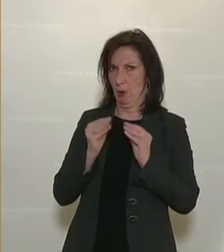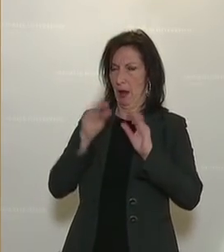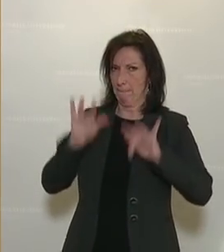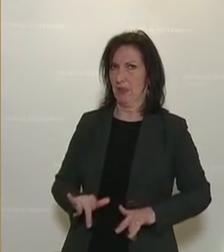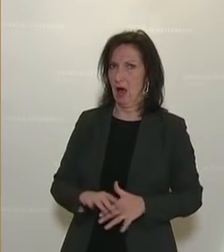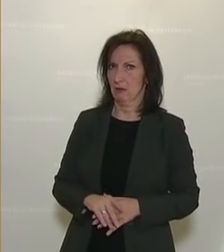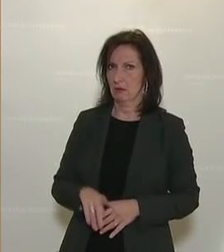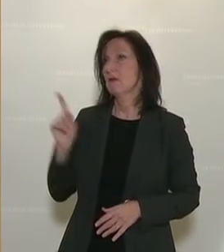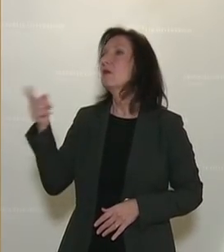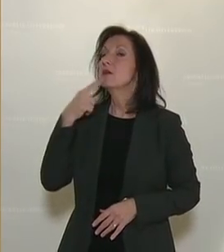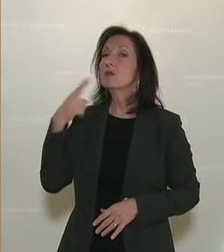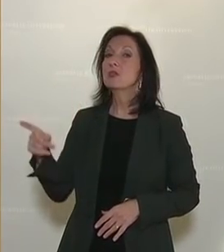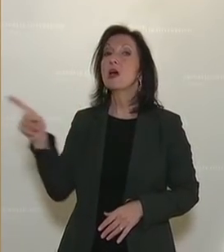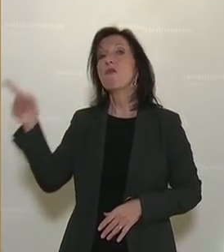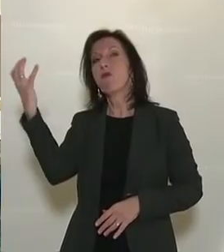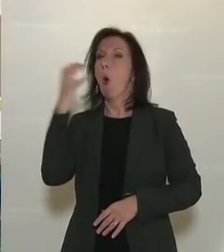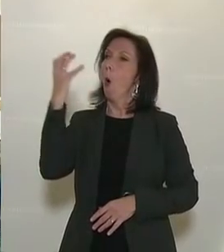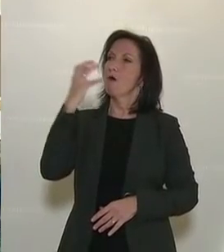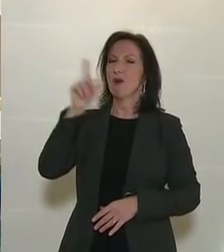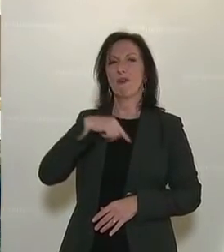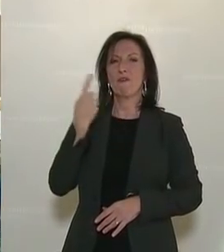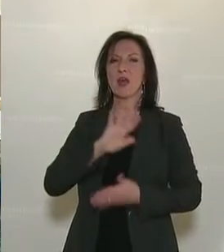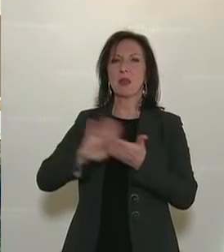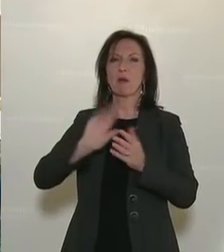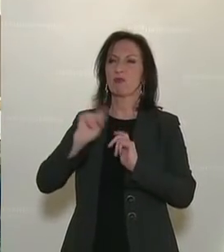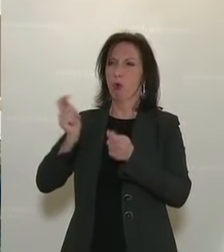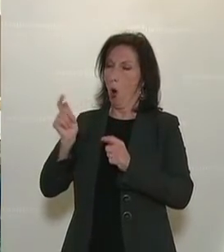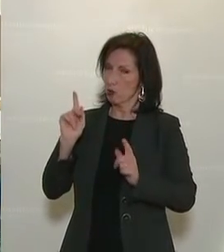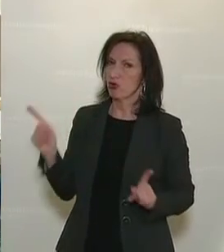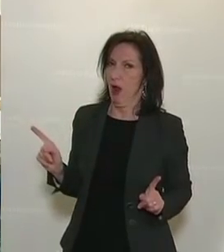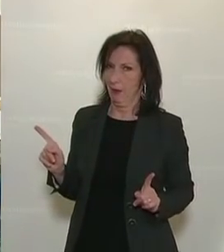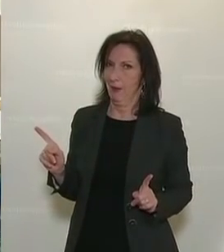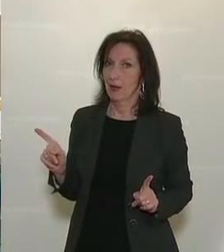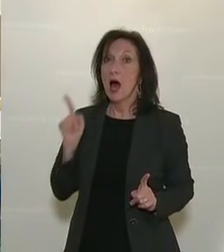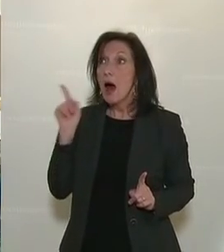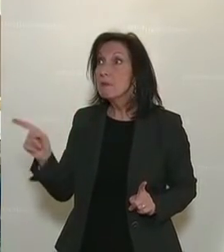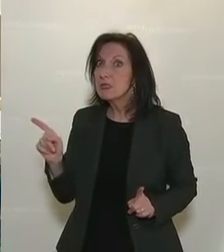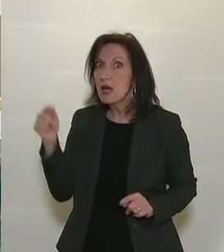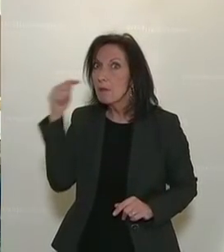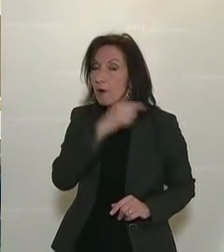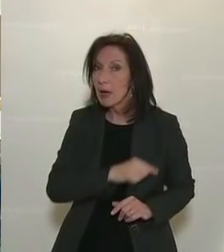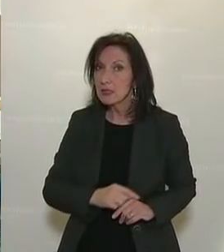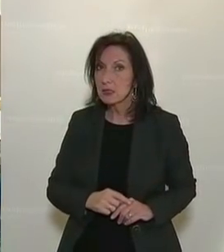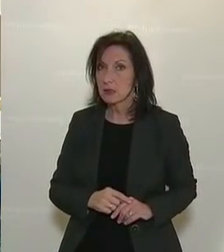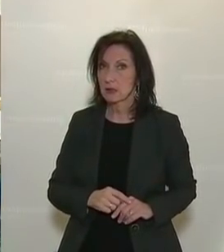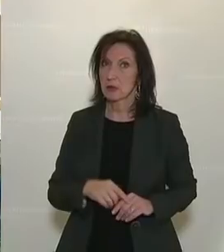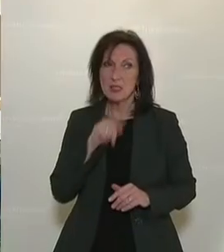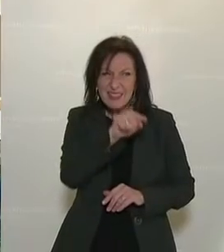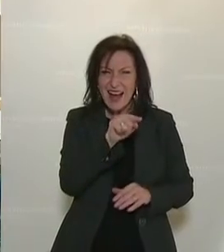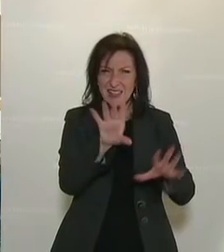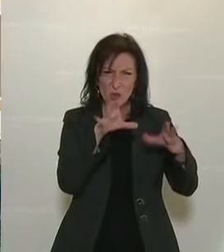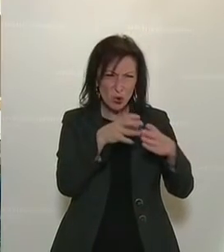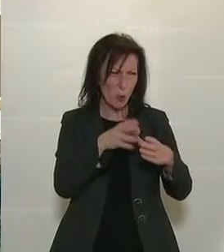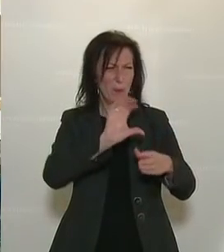bei und haben keine Vorschläge, meine sehr geehrten Damen und Herren. Das muss auch einmal gesagt werden und Sie haben das verabsäumt, die gefährdetste